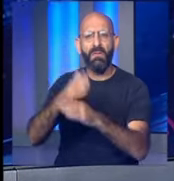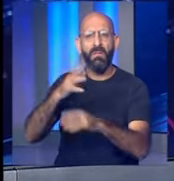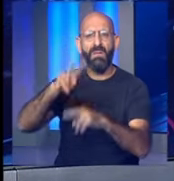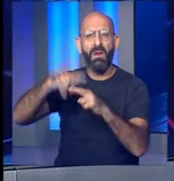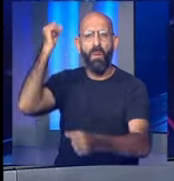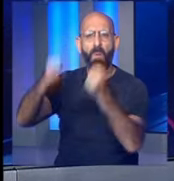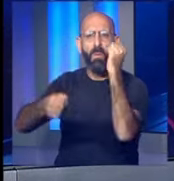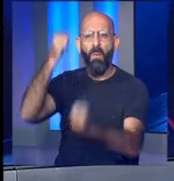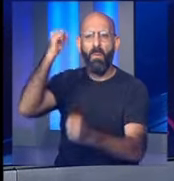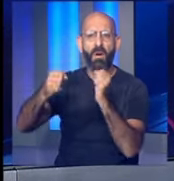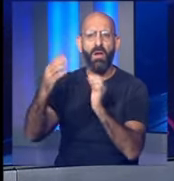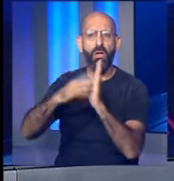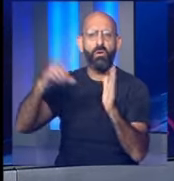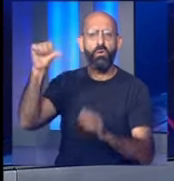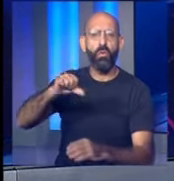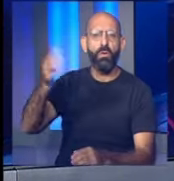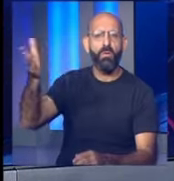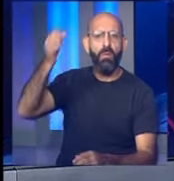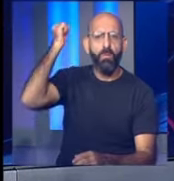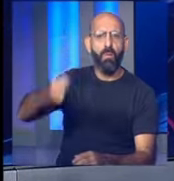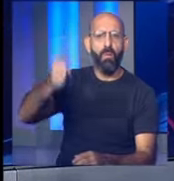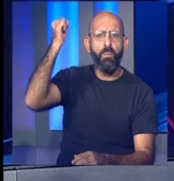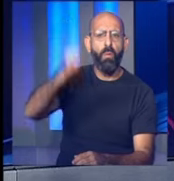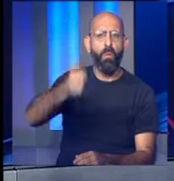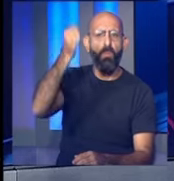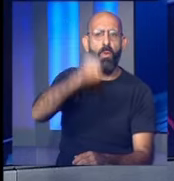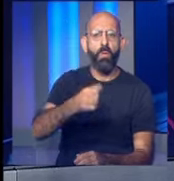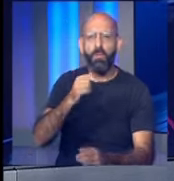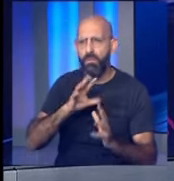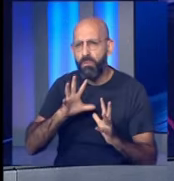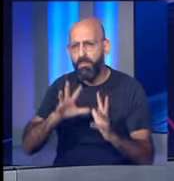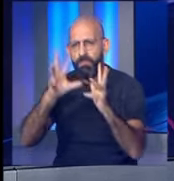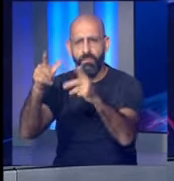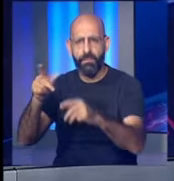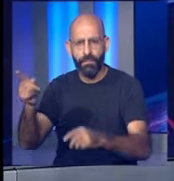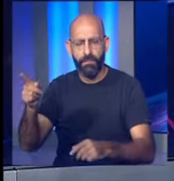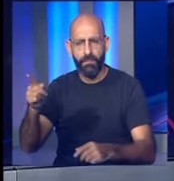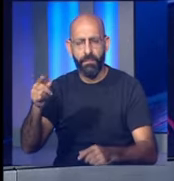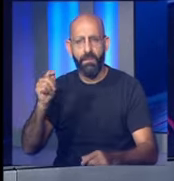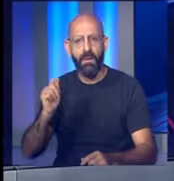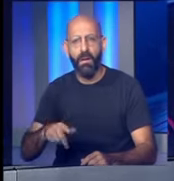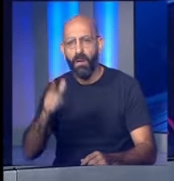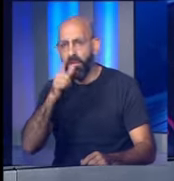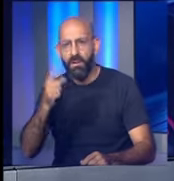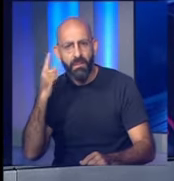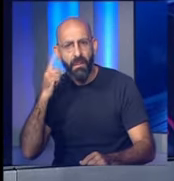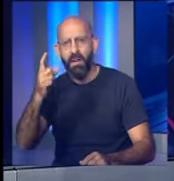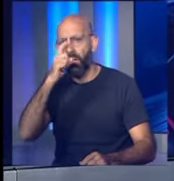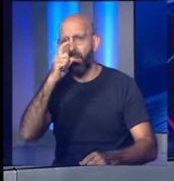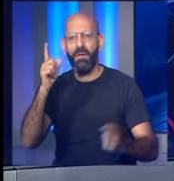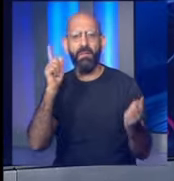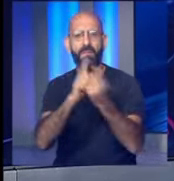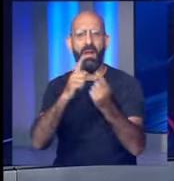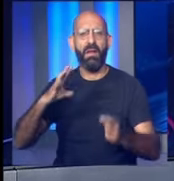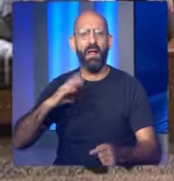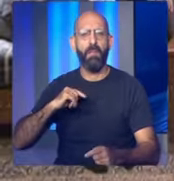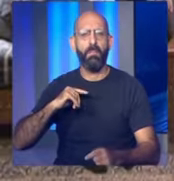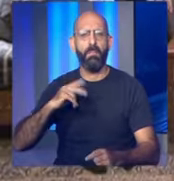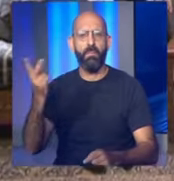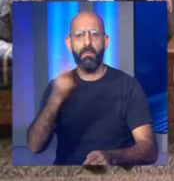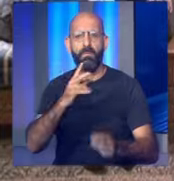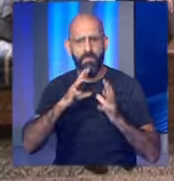واطلع منه على الوضع في مدينة صور على خلفية التهديدات الإسرائيلية الأخيرة بقصف عدد من أحيائها. وفي عين التين